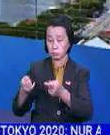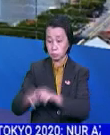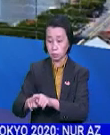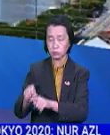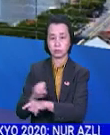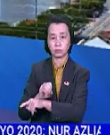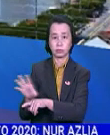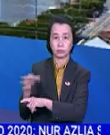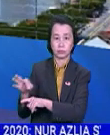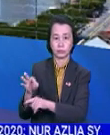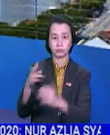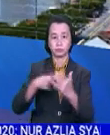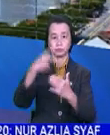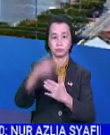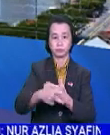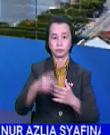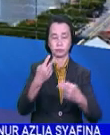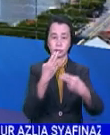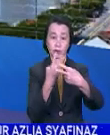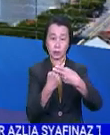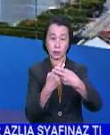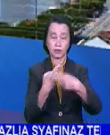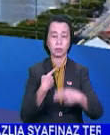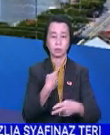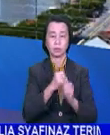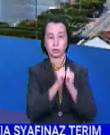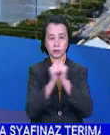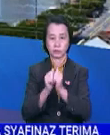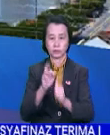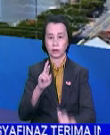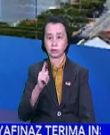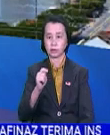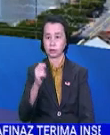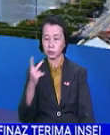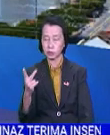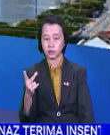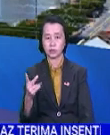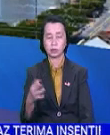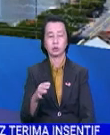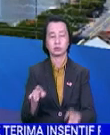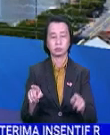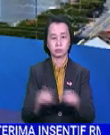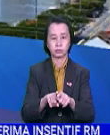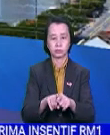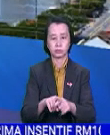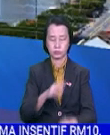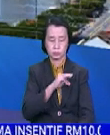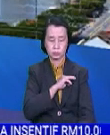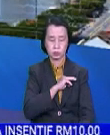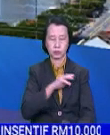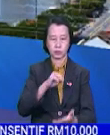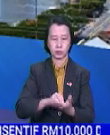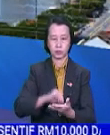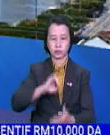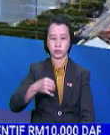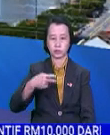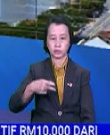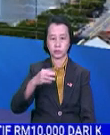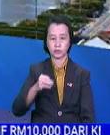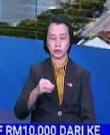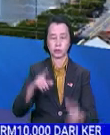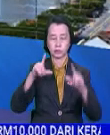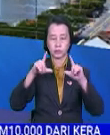komplit 19 program hestek kita bersama articles tersebut disempurnakan oleh menteri di jabatan ketua menteri